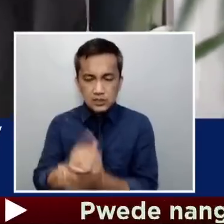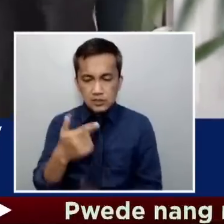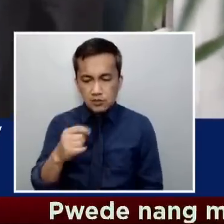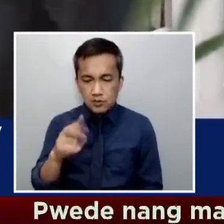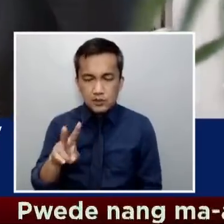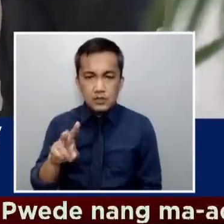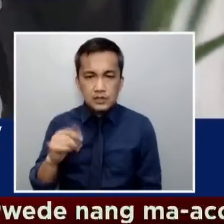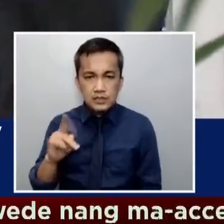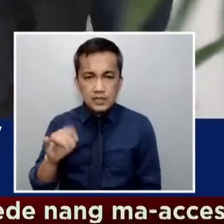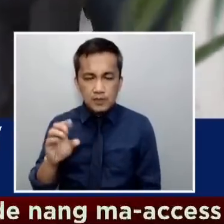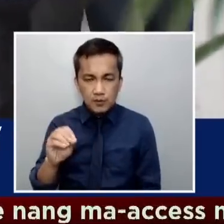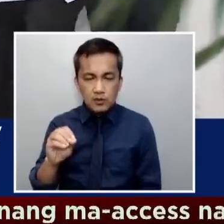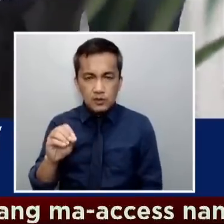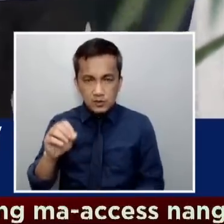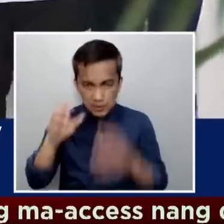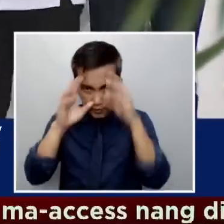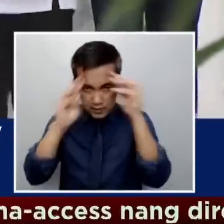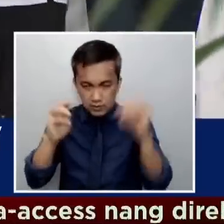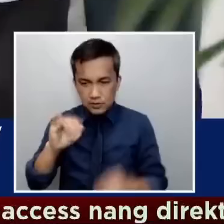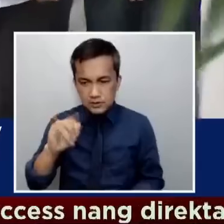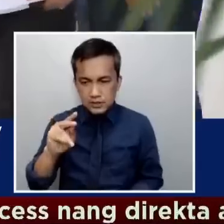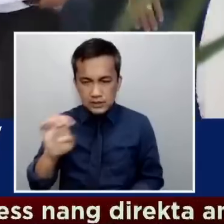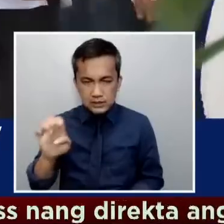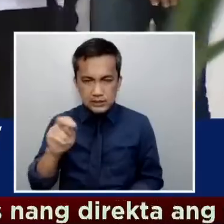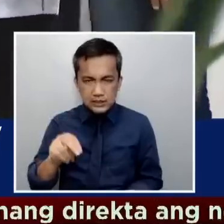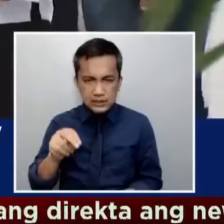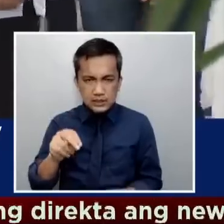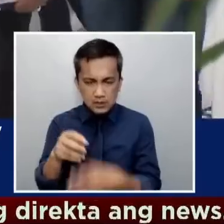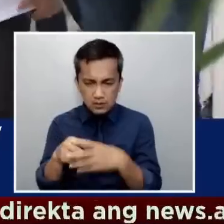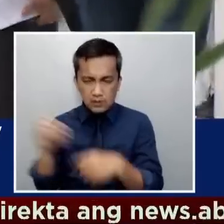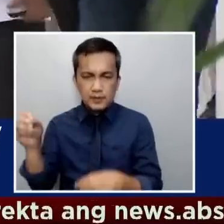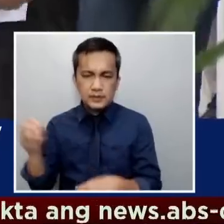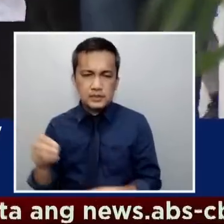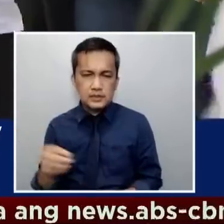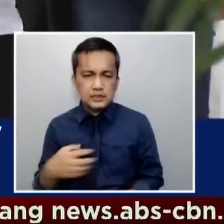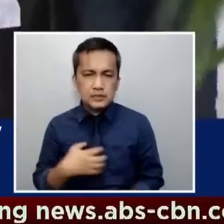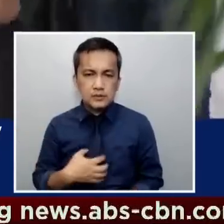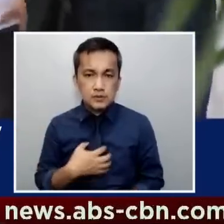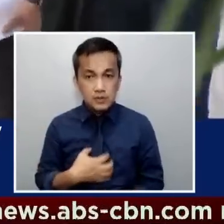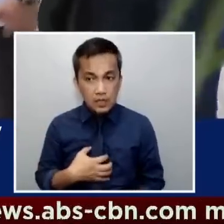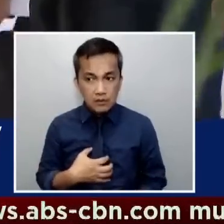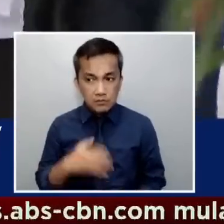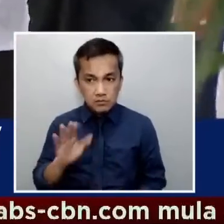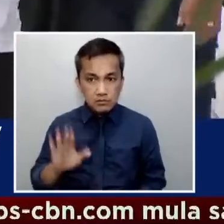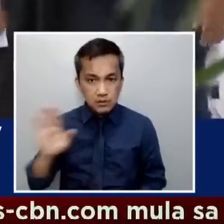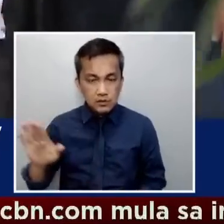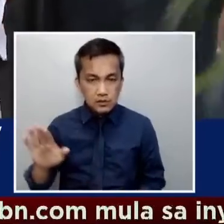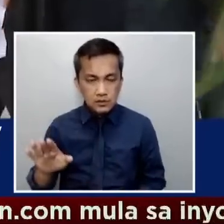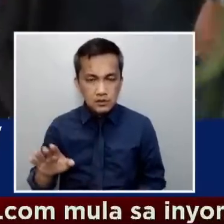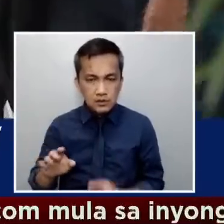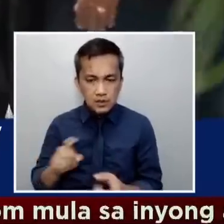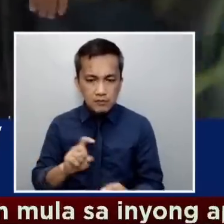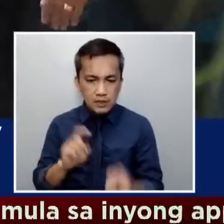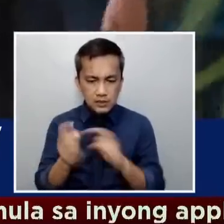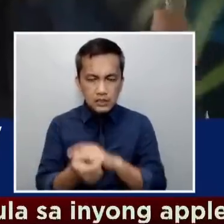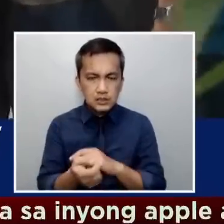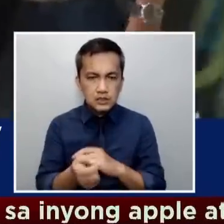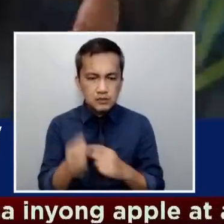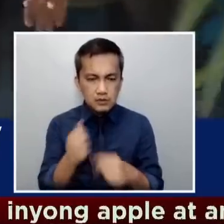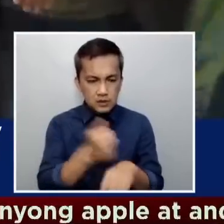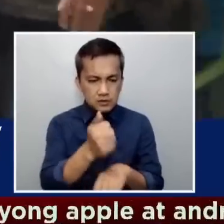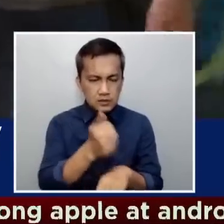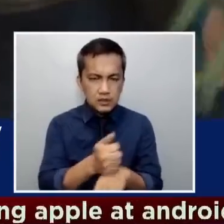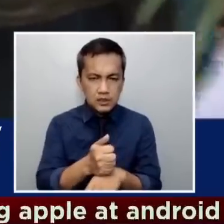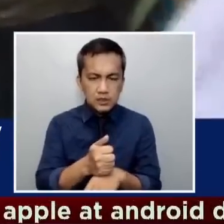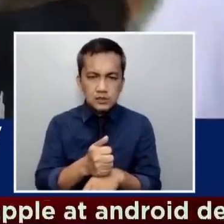Janice, kinailangang lumabas muna ng pagdinig ang ikinasasama ng loob niya. ang pagbaliktad ng mga akusado na titestigo